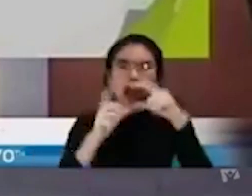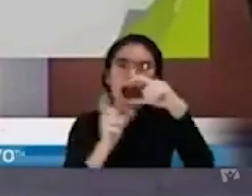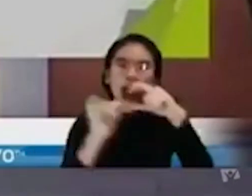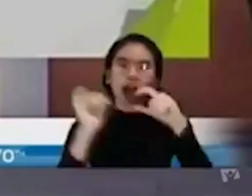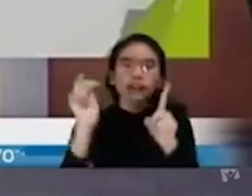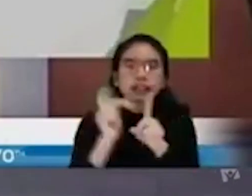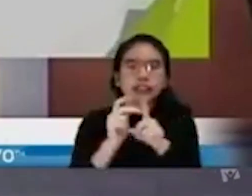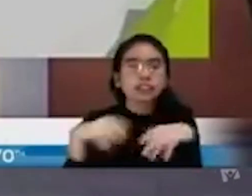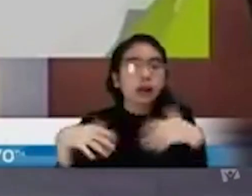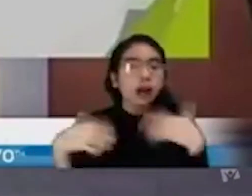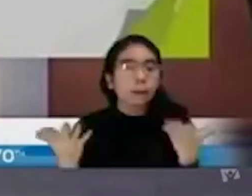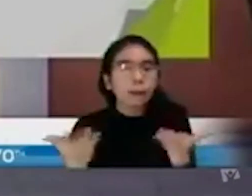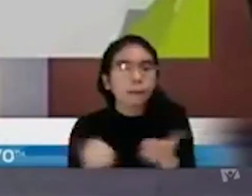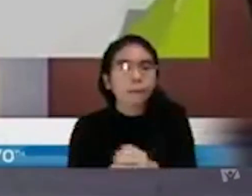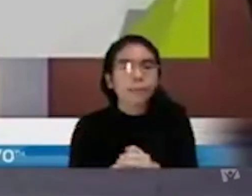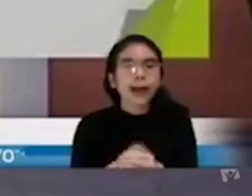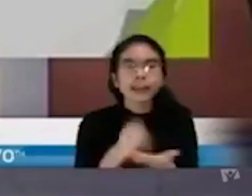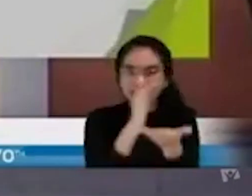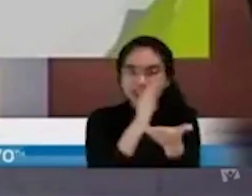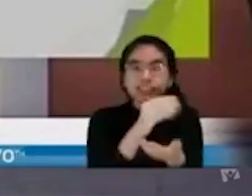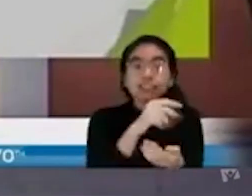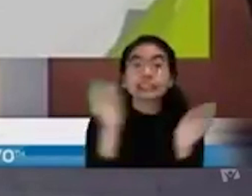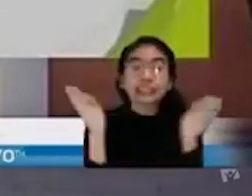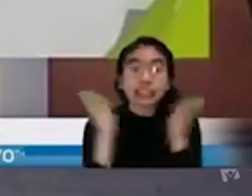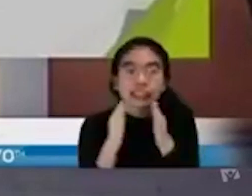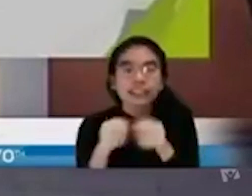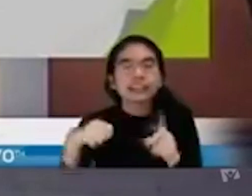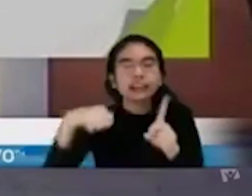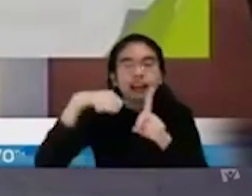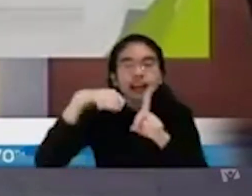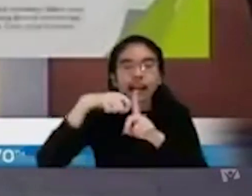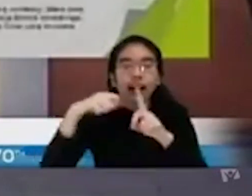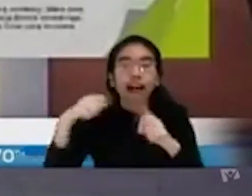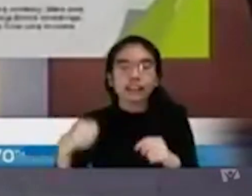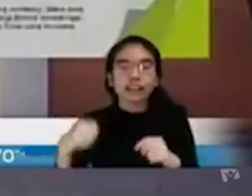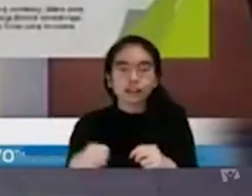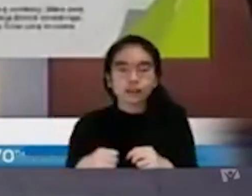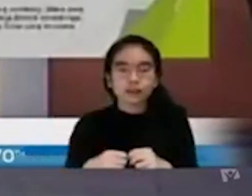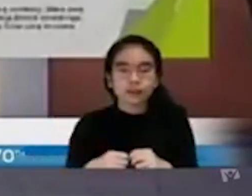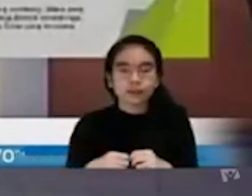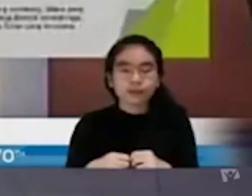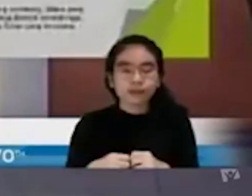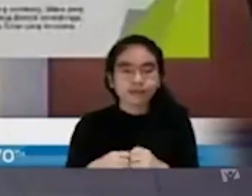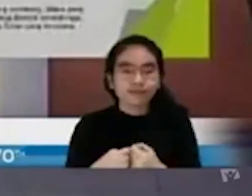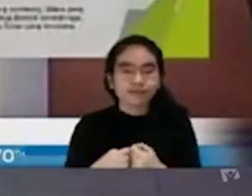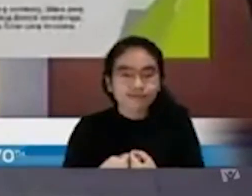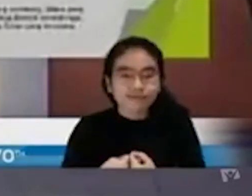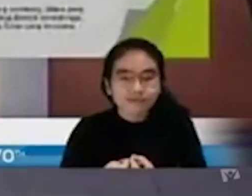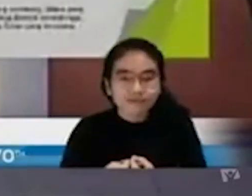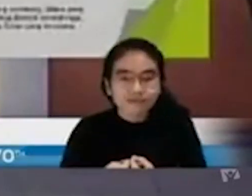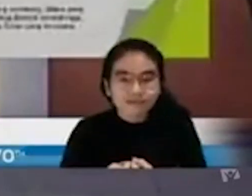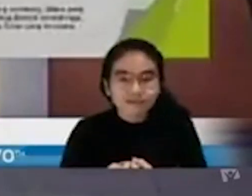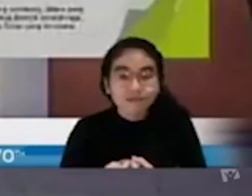budaya kerja mereka adalah budaya kerjasama. Interaksi positif yang selalu